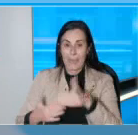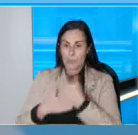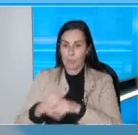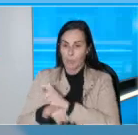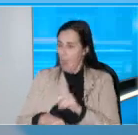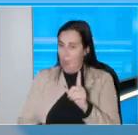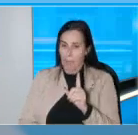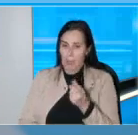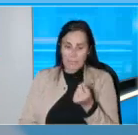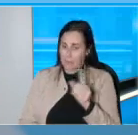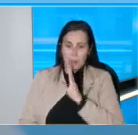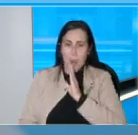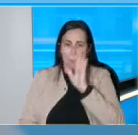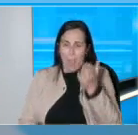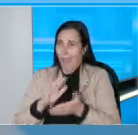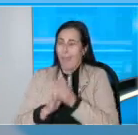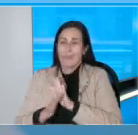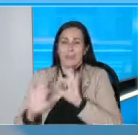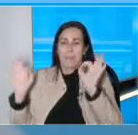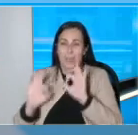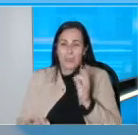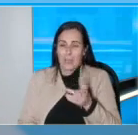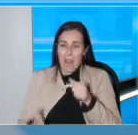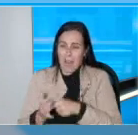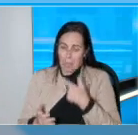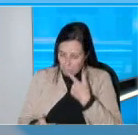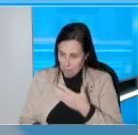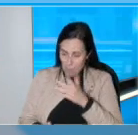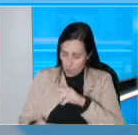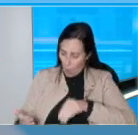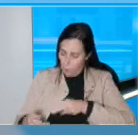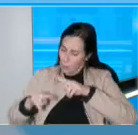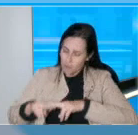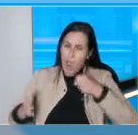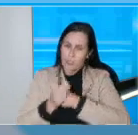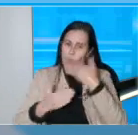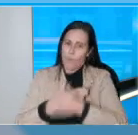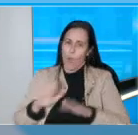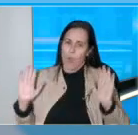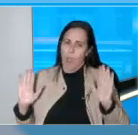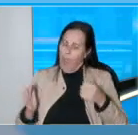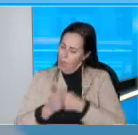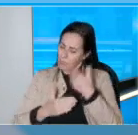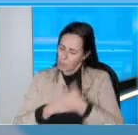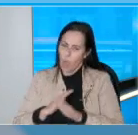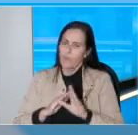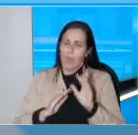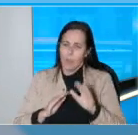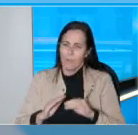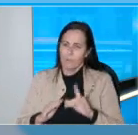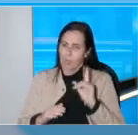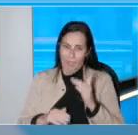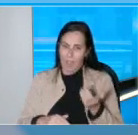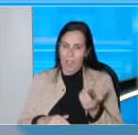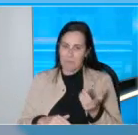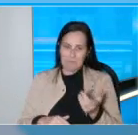העונה, אבל עדיין, כסף זה לא, זה בכלל לא אישו עבור הקטרים, ולכן הם אמרו, יש לך חוזה, אתה תישאר פה עד תומו,